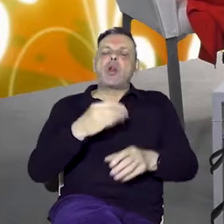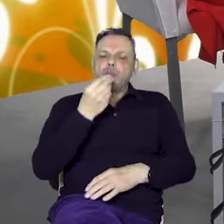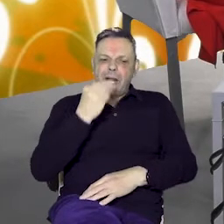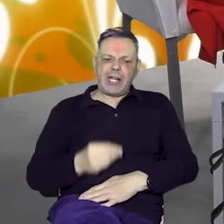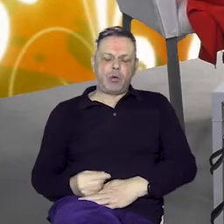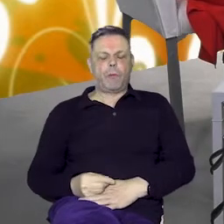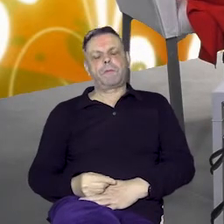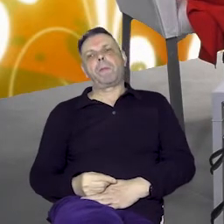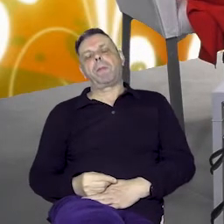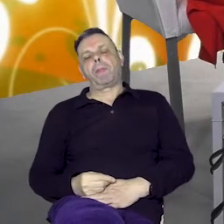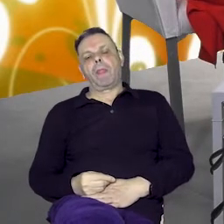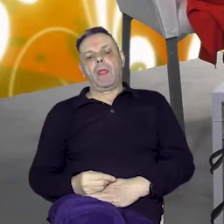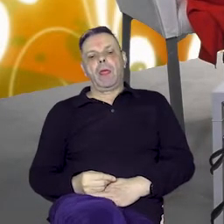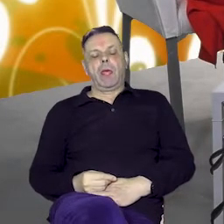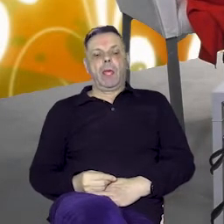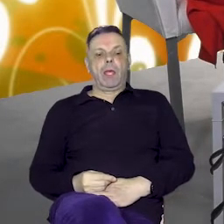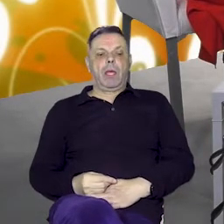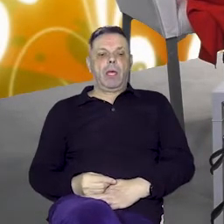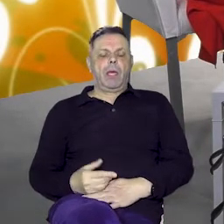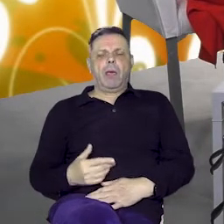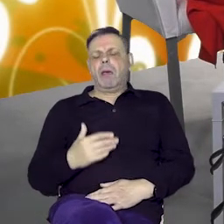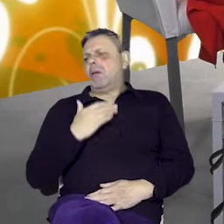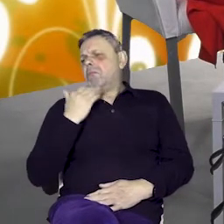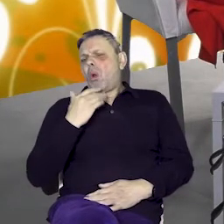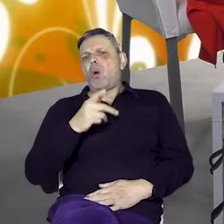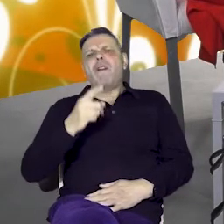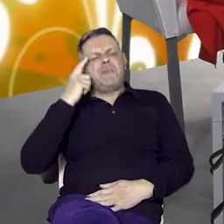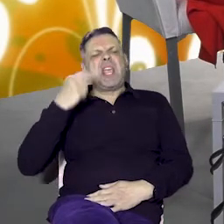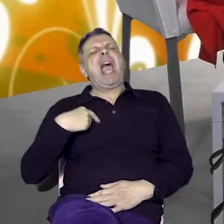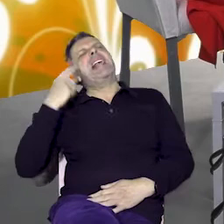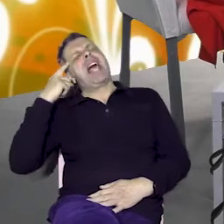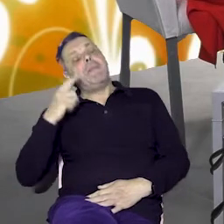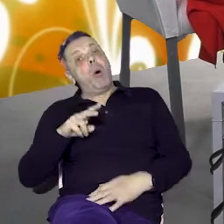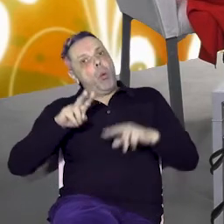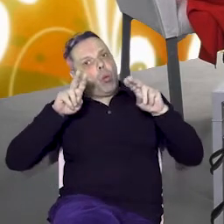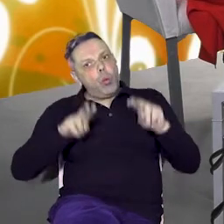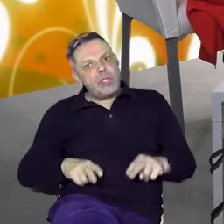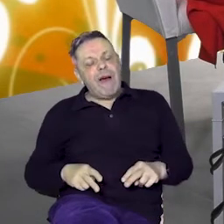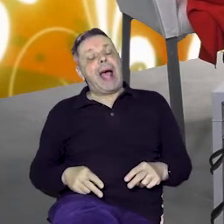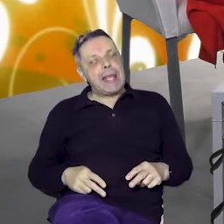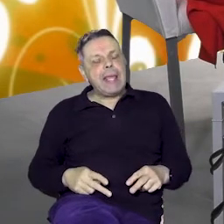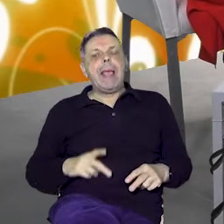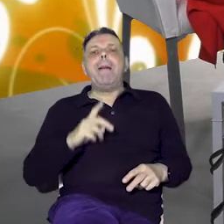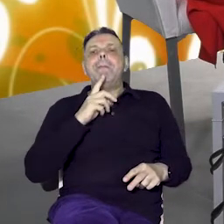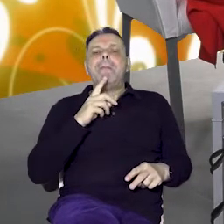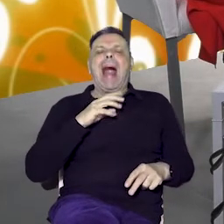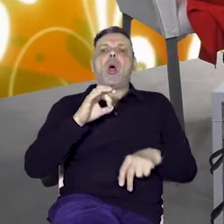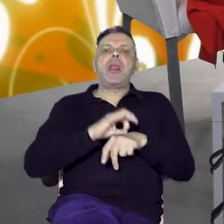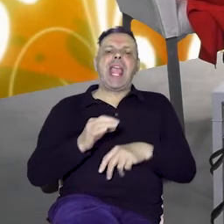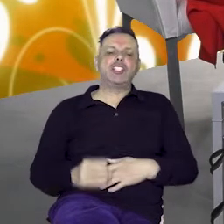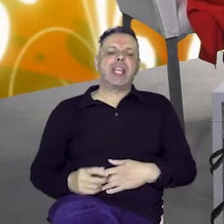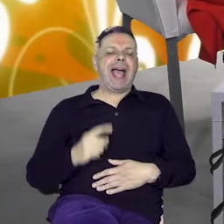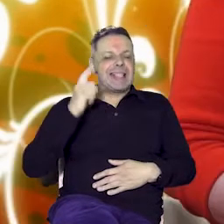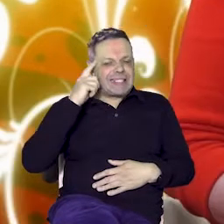u nefrologiji. I koliko god vam se čini, ja to znam, u stvari relativno malo liječnika